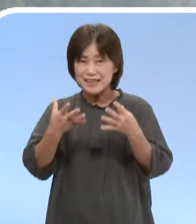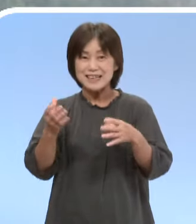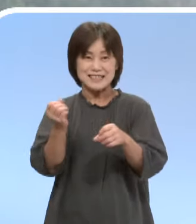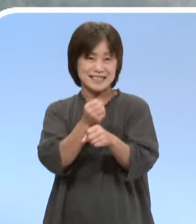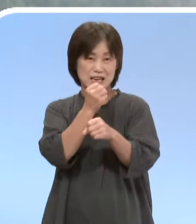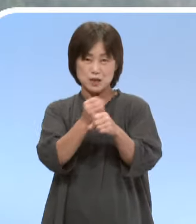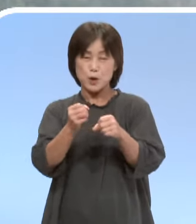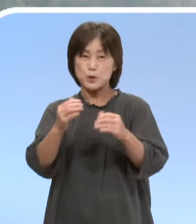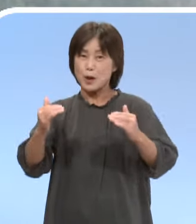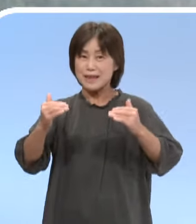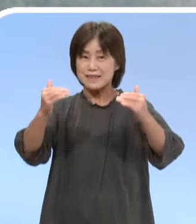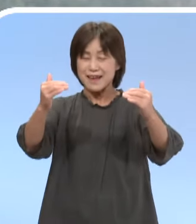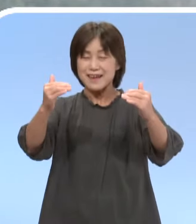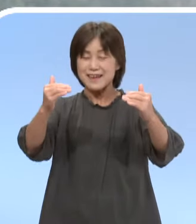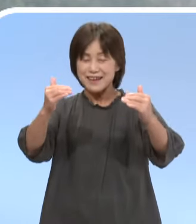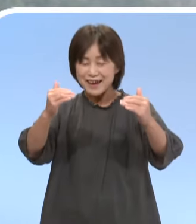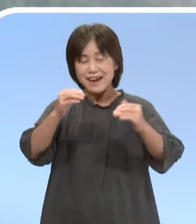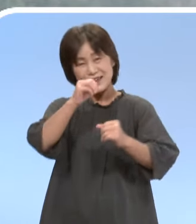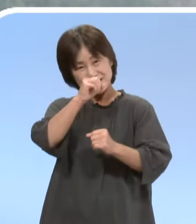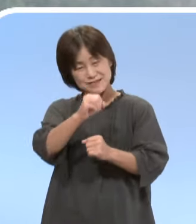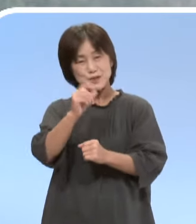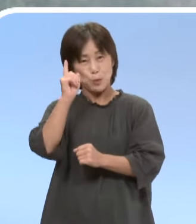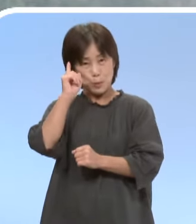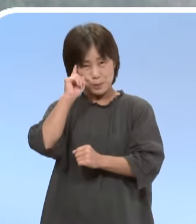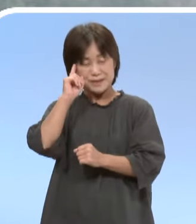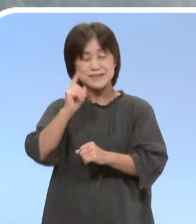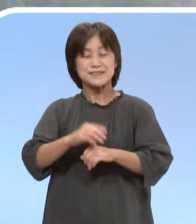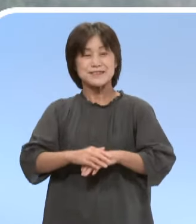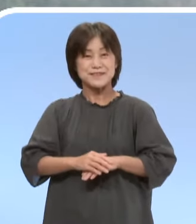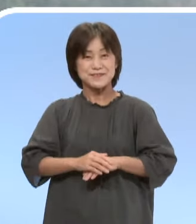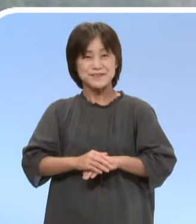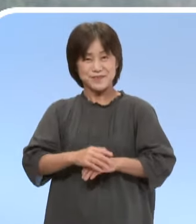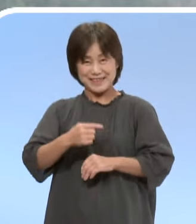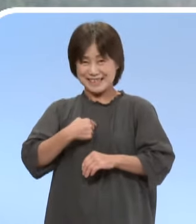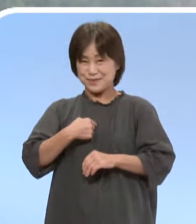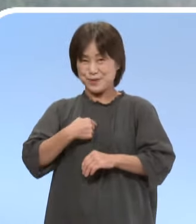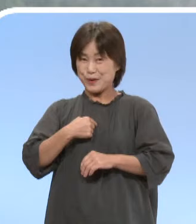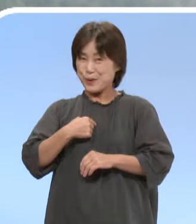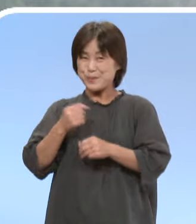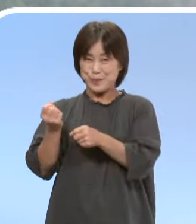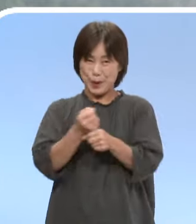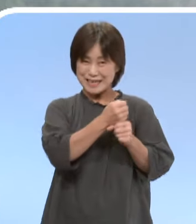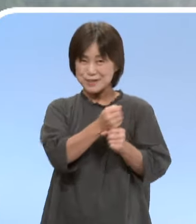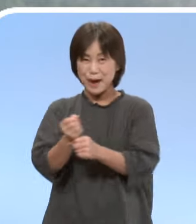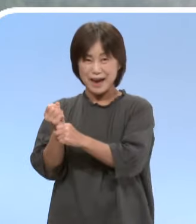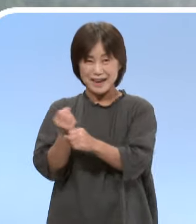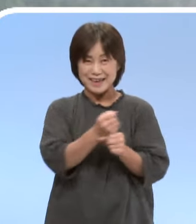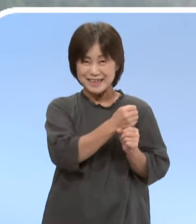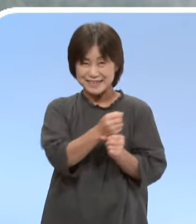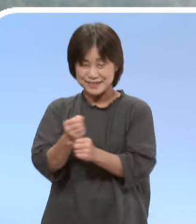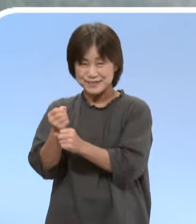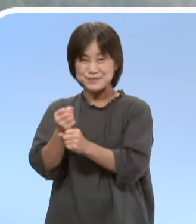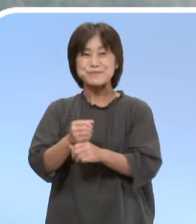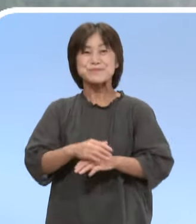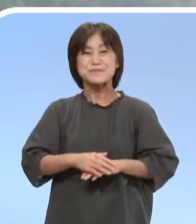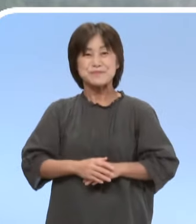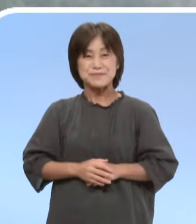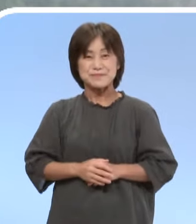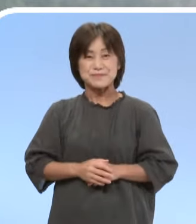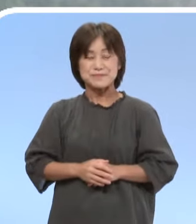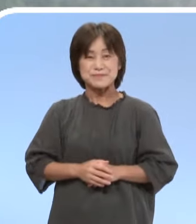しい産業分野として発展していったら素晴らしいことだなと思いました。私もこれからも応援します。